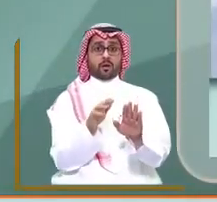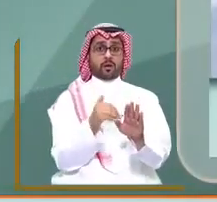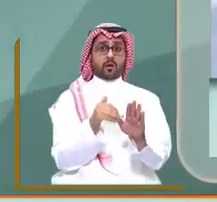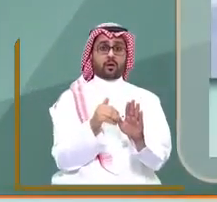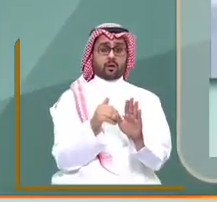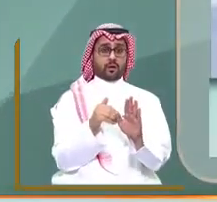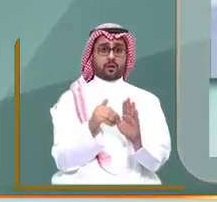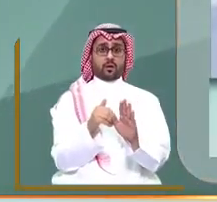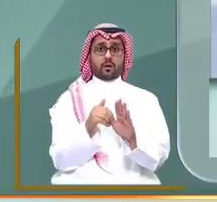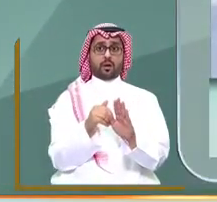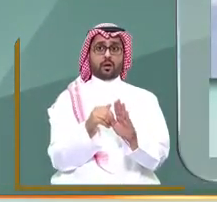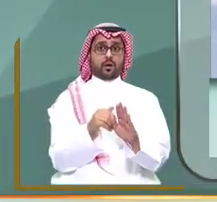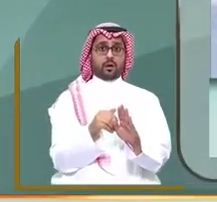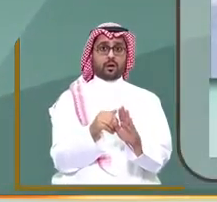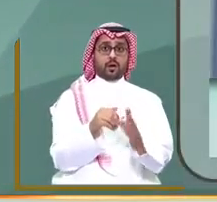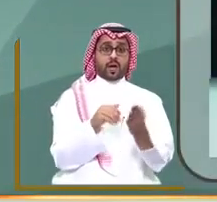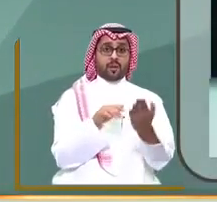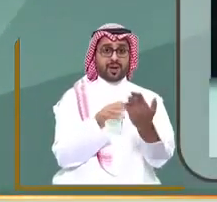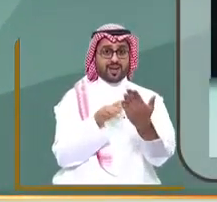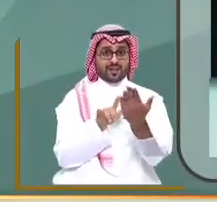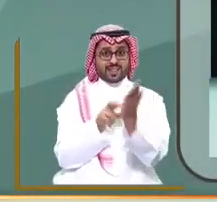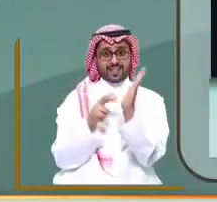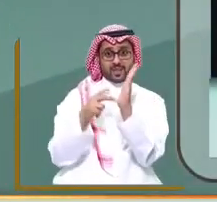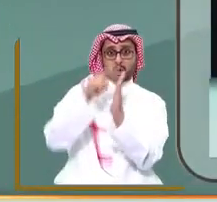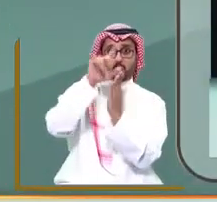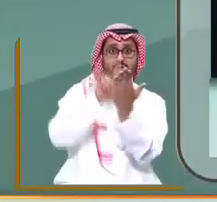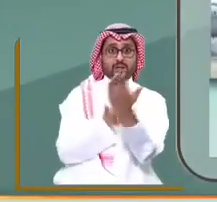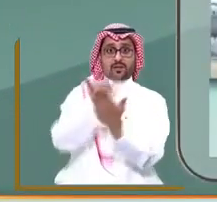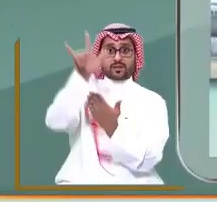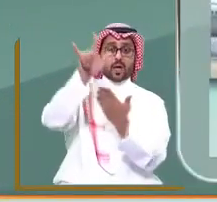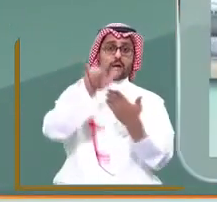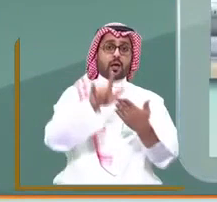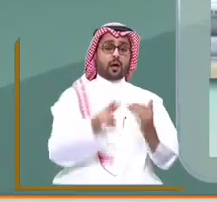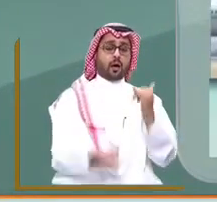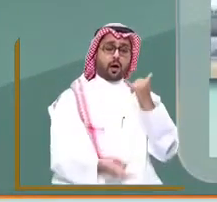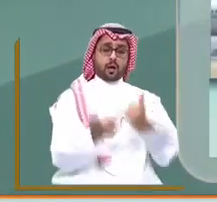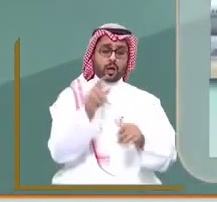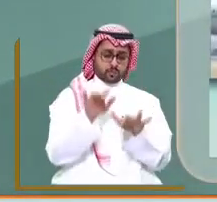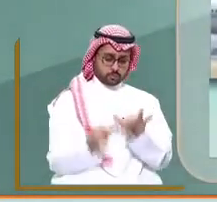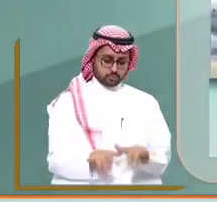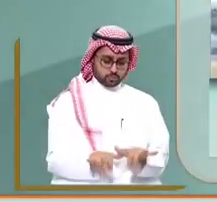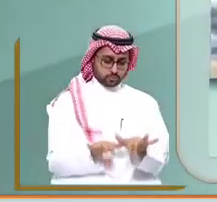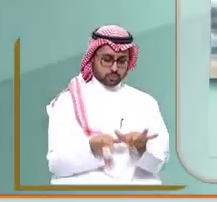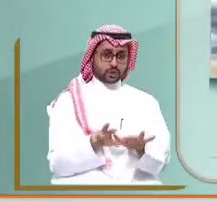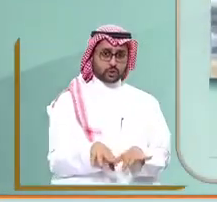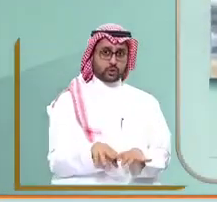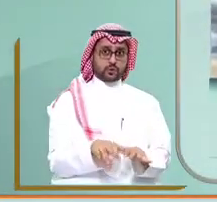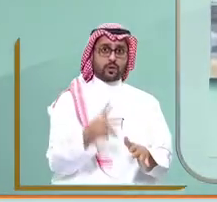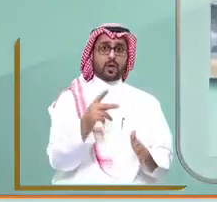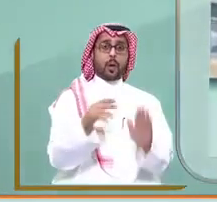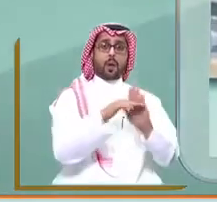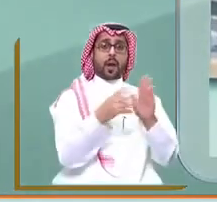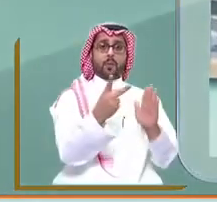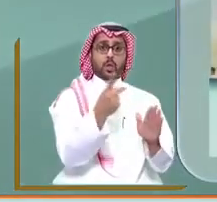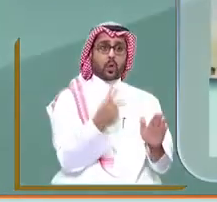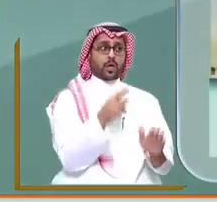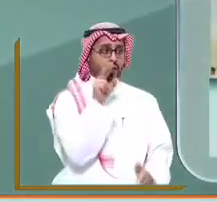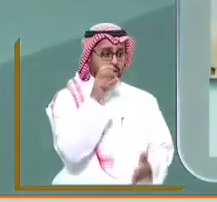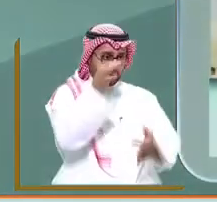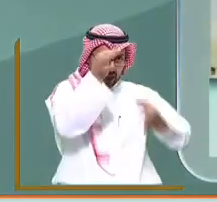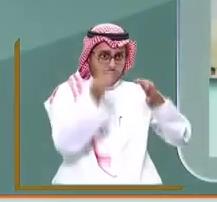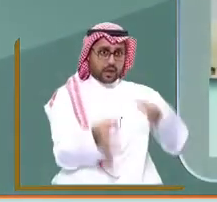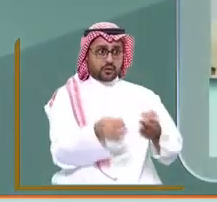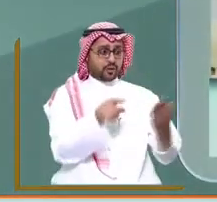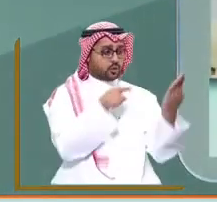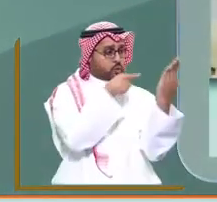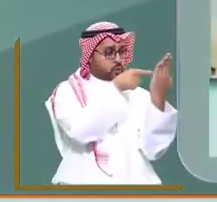إجراء إصدار التذاكر صعود الطائرة، سيكون هناك ربط طبعا مع تطبيق توكلنا لهذا